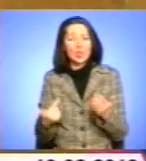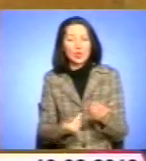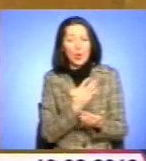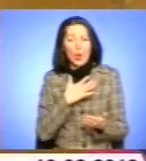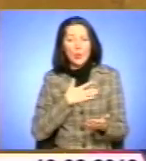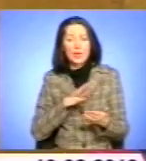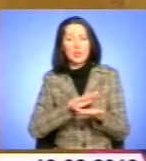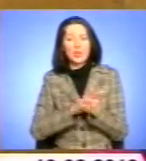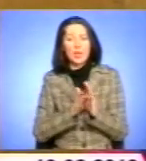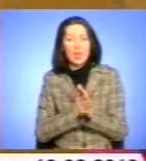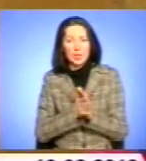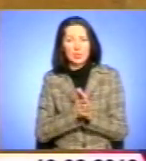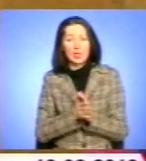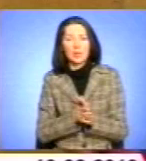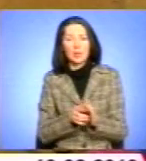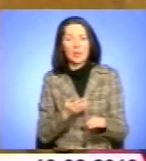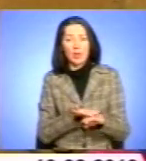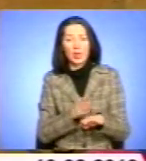склалася критична ситуація.